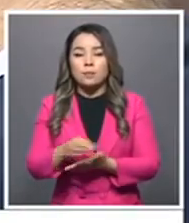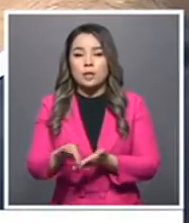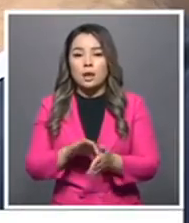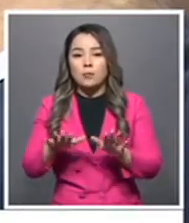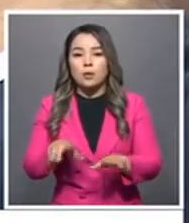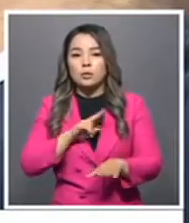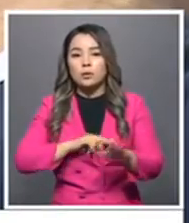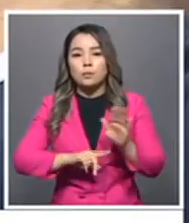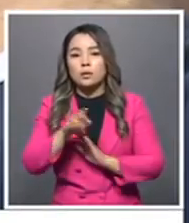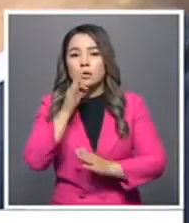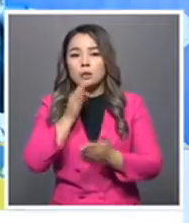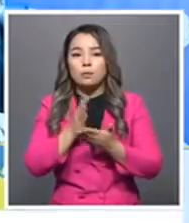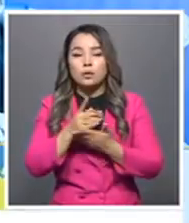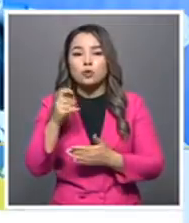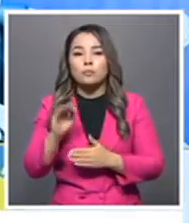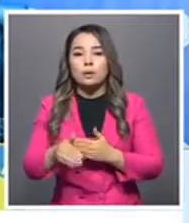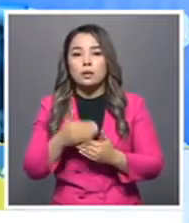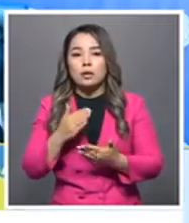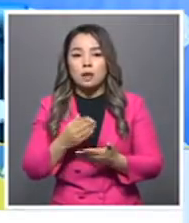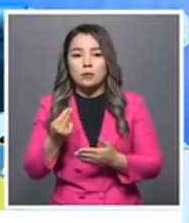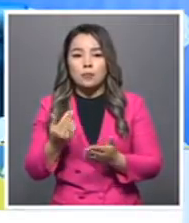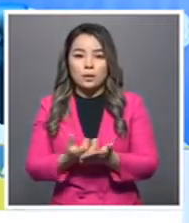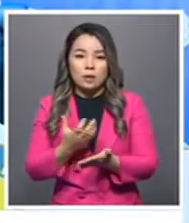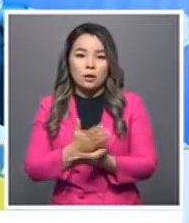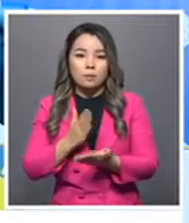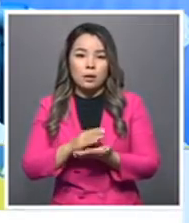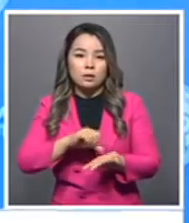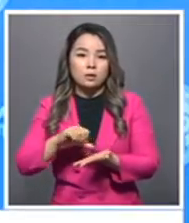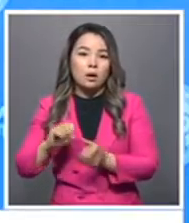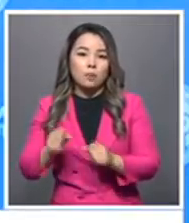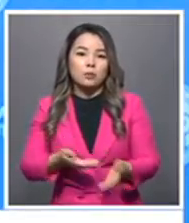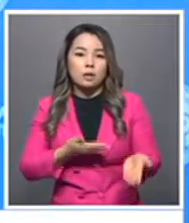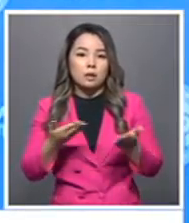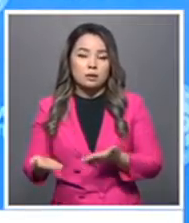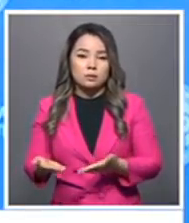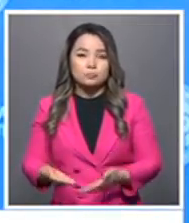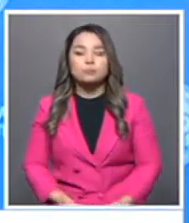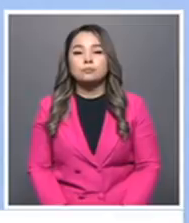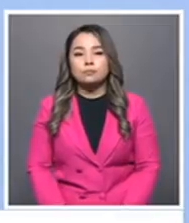негізде іске қосылмақ. Оған 100 000 тенгеге дейін табысы барлар қатысалар.